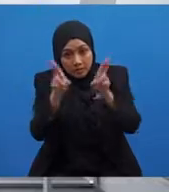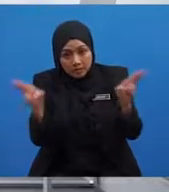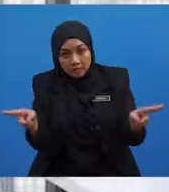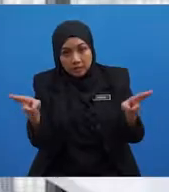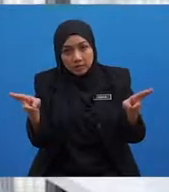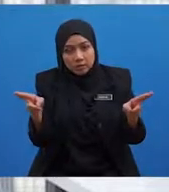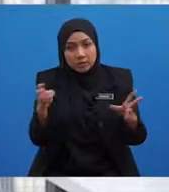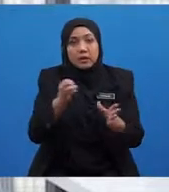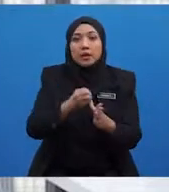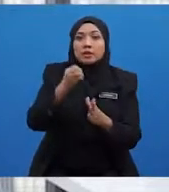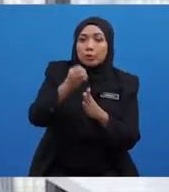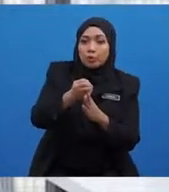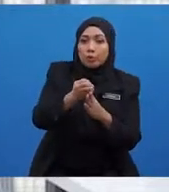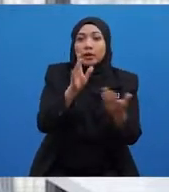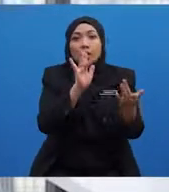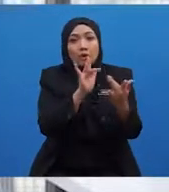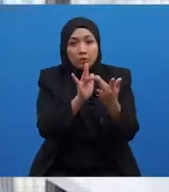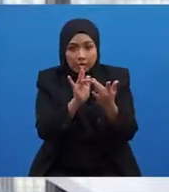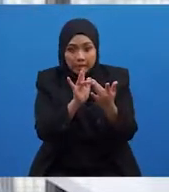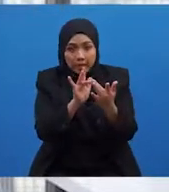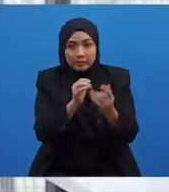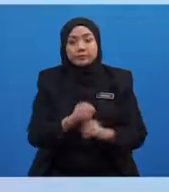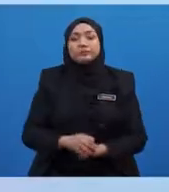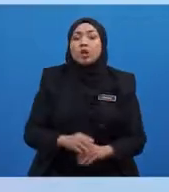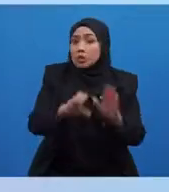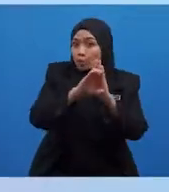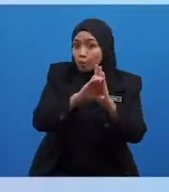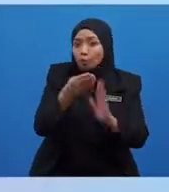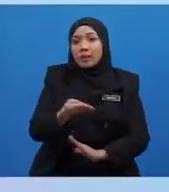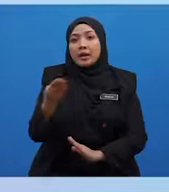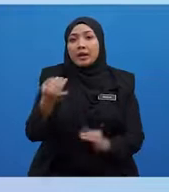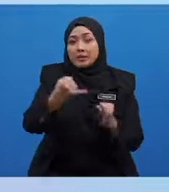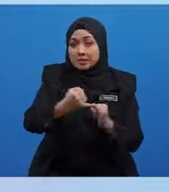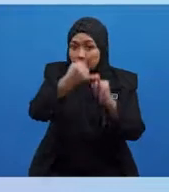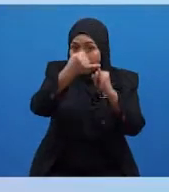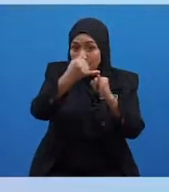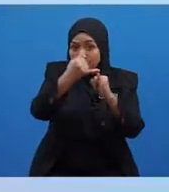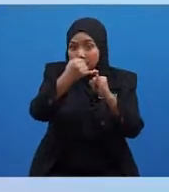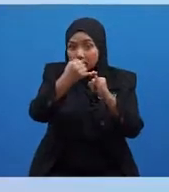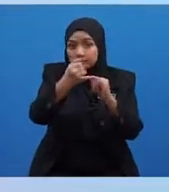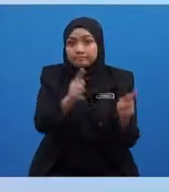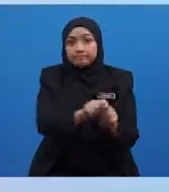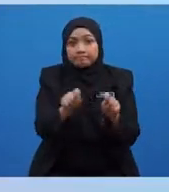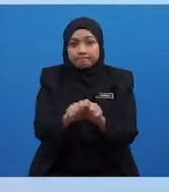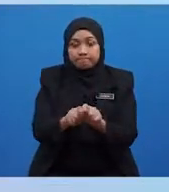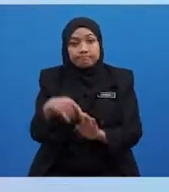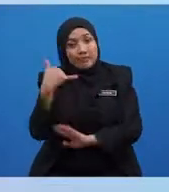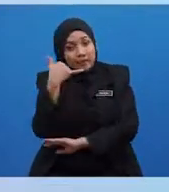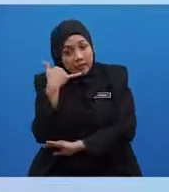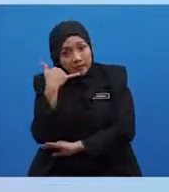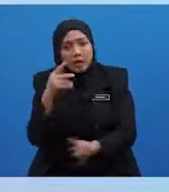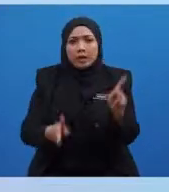talian. Contoh barangan istimewa ini adalah seperti smartphone, kereta dan pencetak.